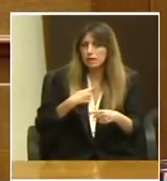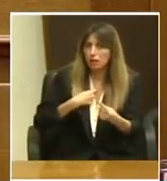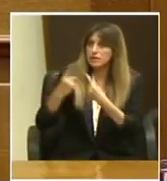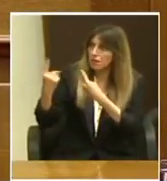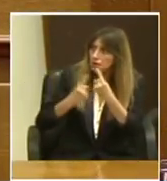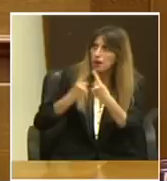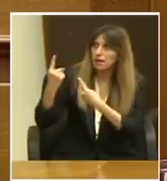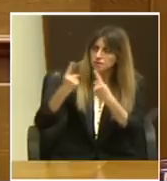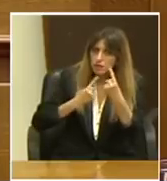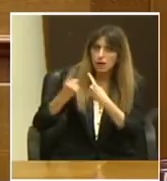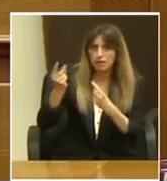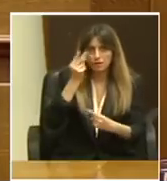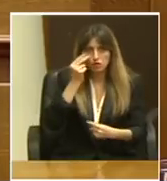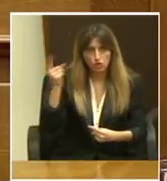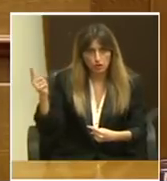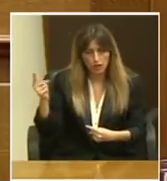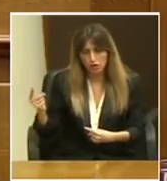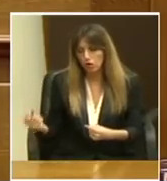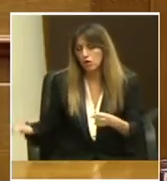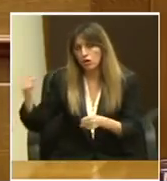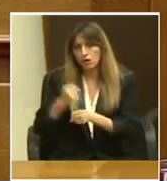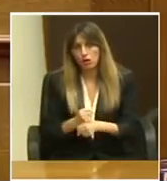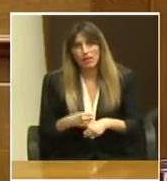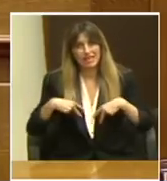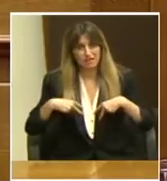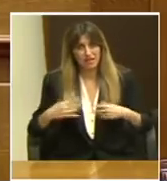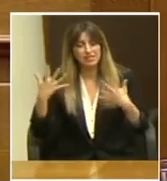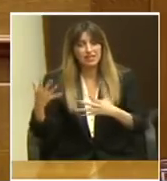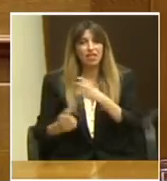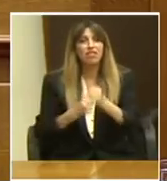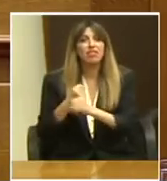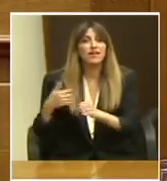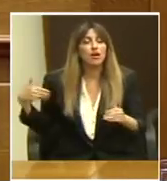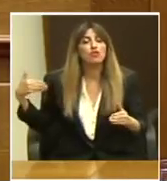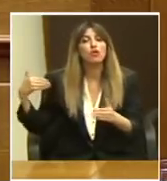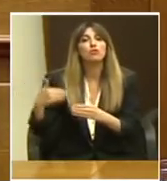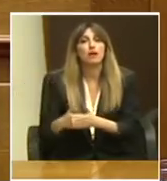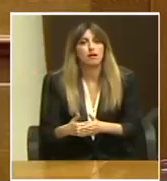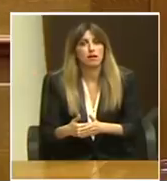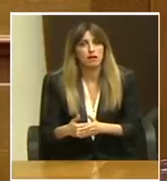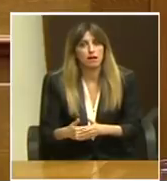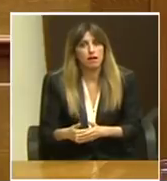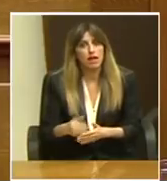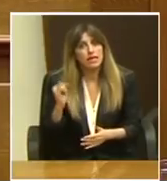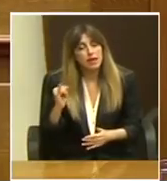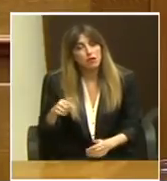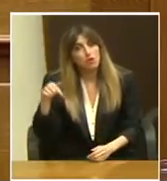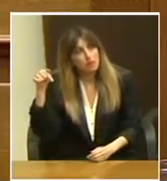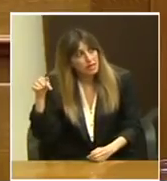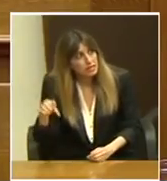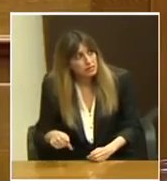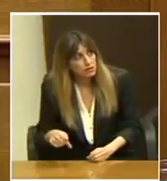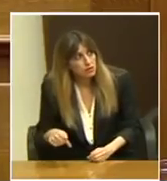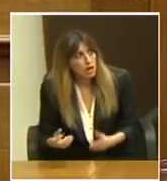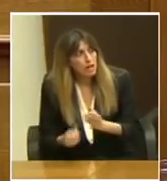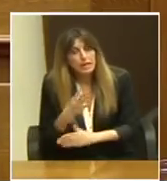κυβέρνησε 10 χρόνια με 7 υπουργούς. Και ακόμα και σήμερα που άκουσα προσεκτικά δεν μας λένε τη